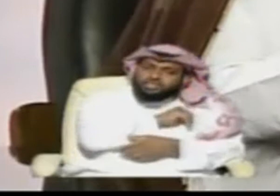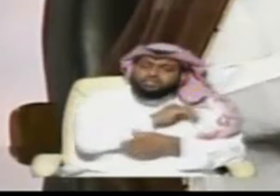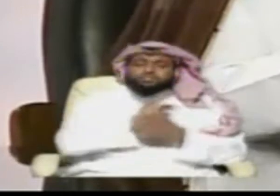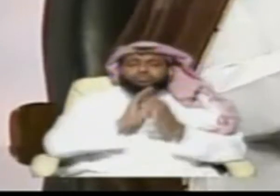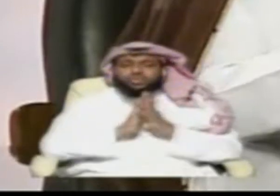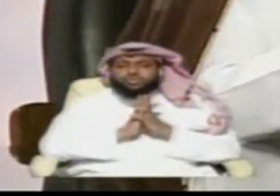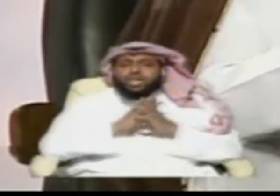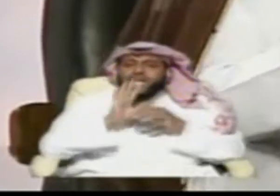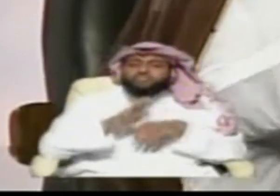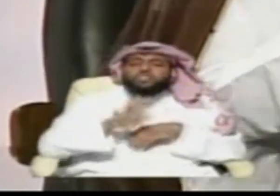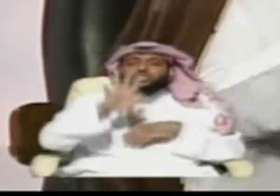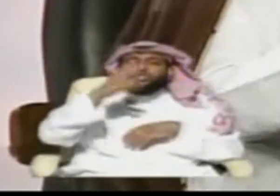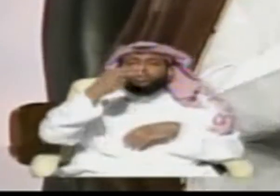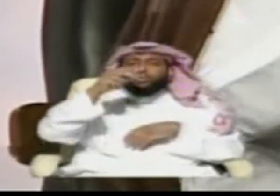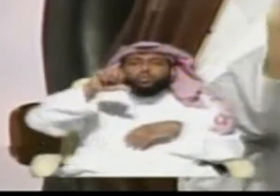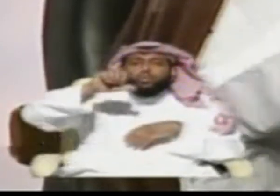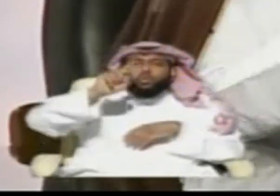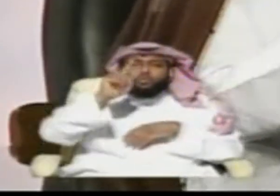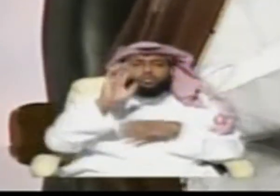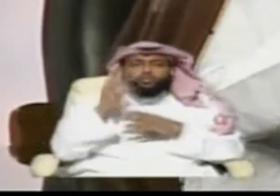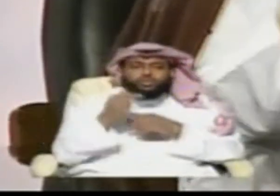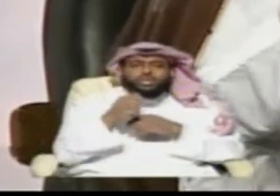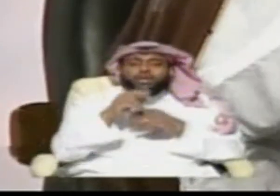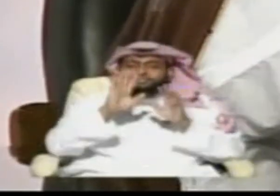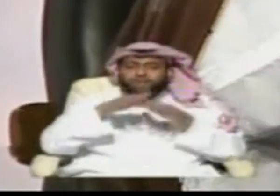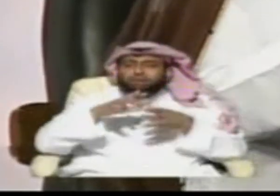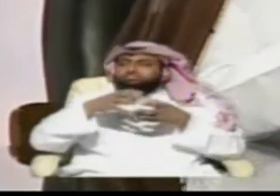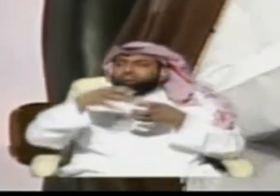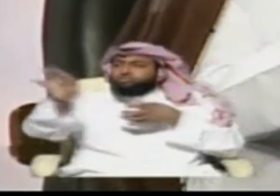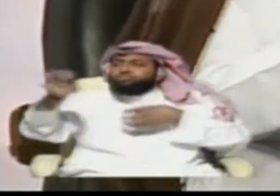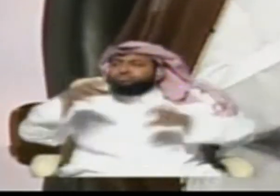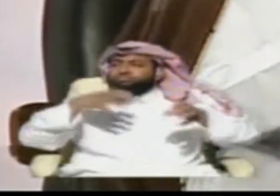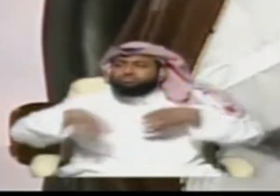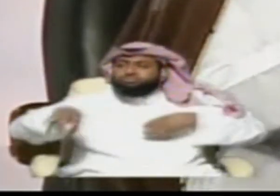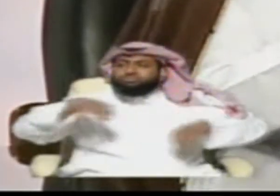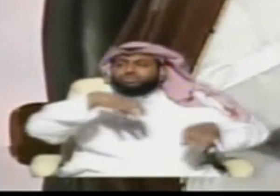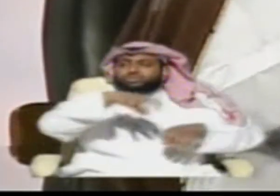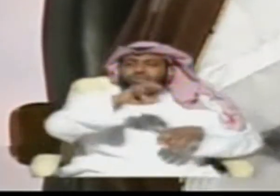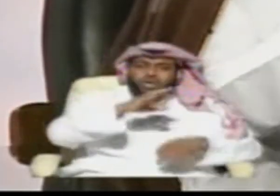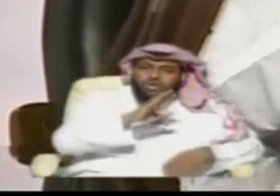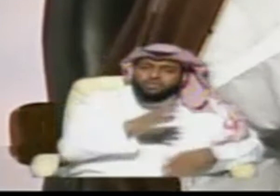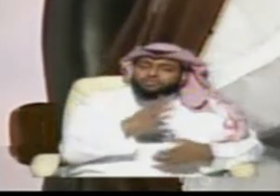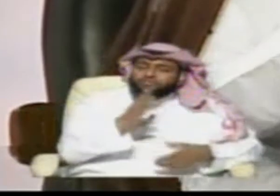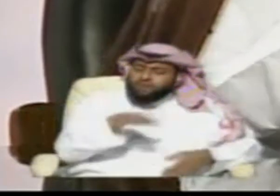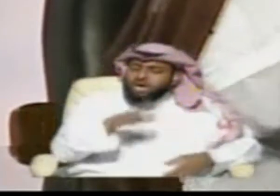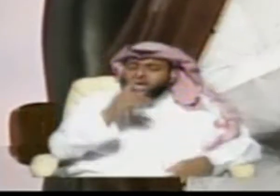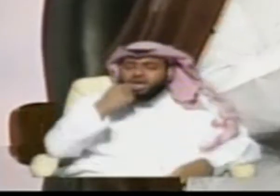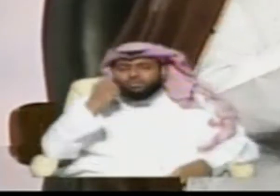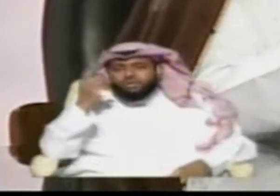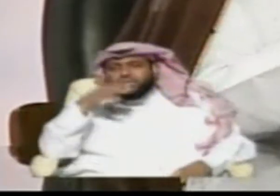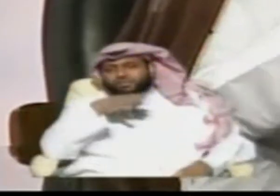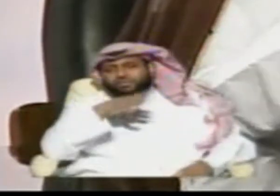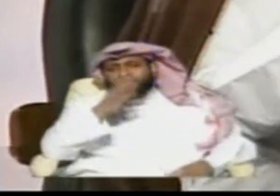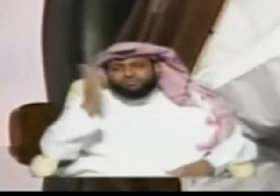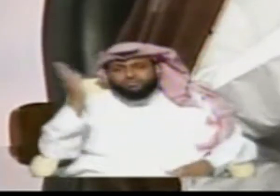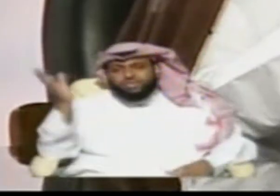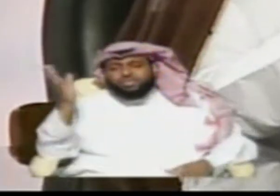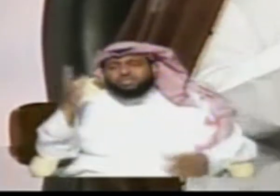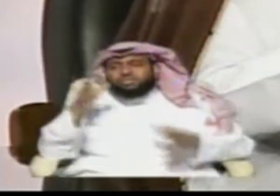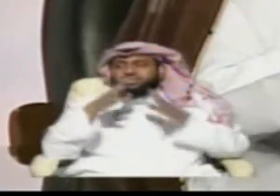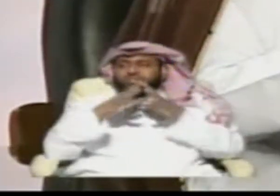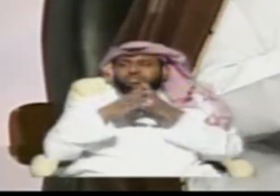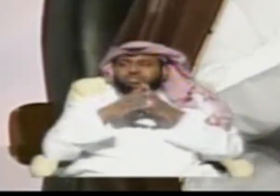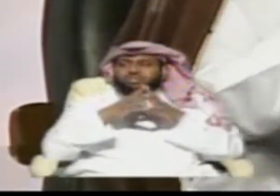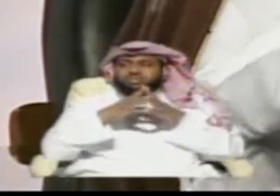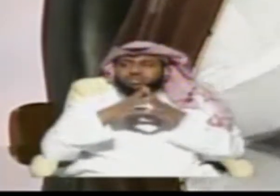والشعوب أنفسها تمزقت وتفرقت وتقطعت إلى حال من التشرذمات والتحزبات التي أعمتها، حتى